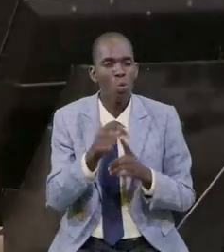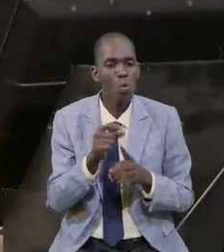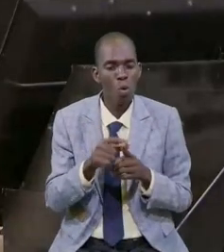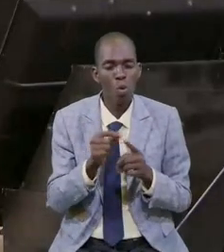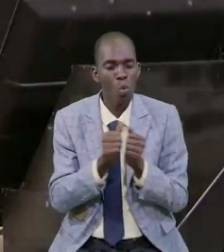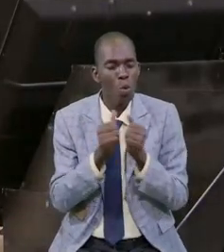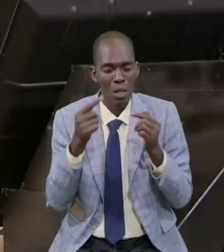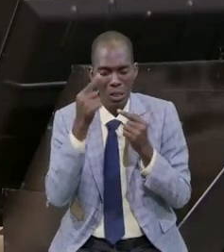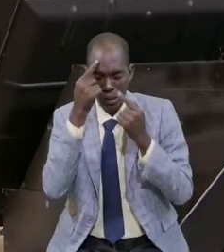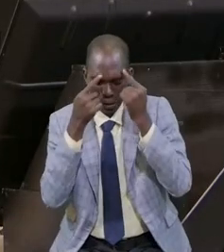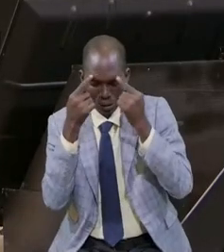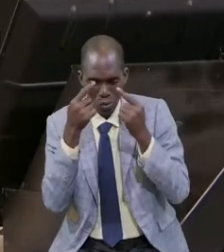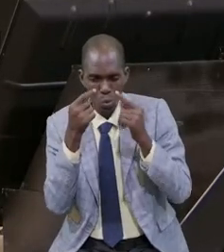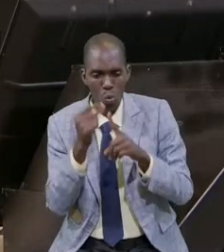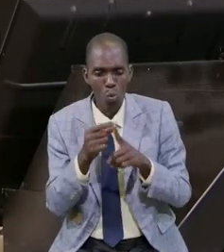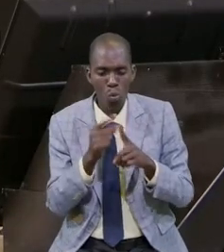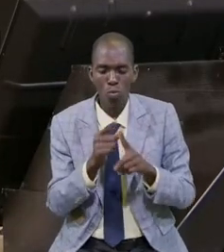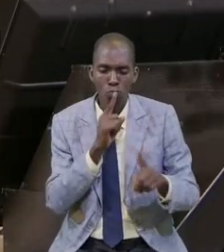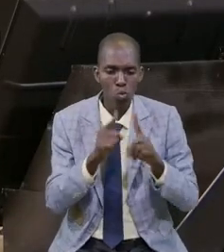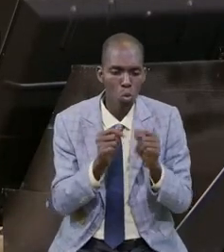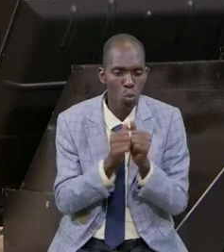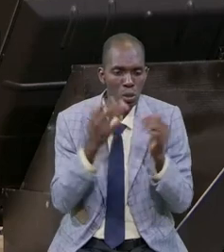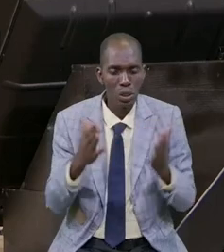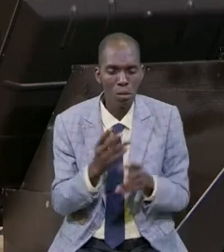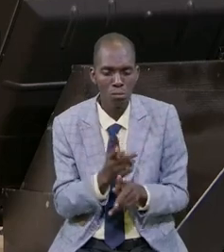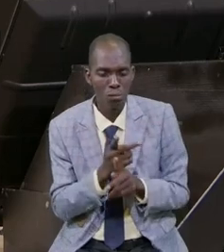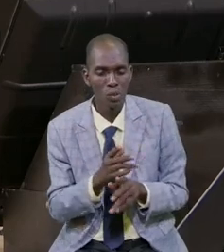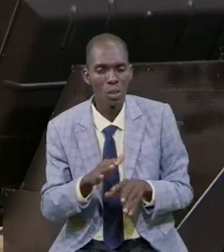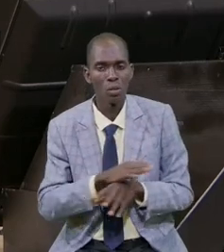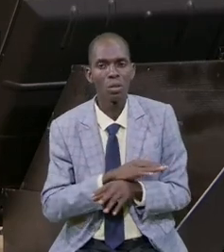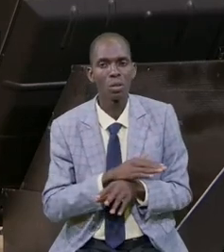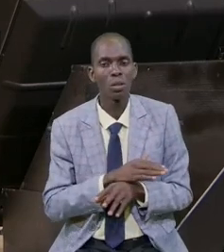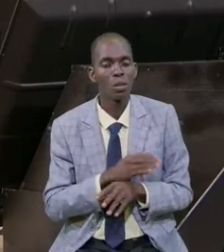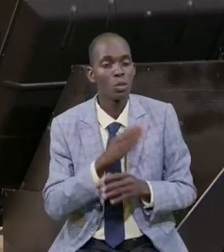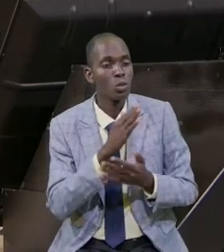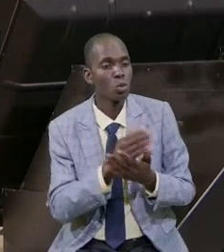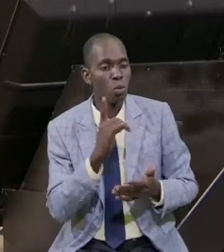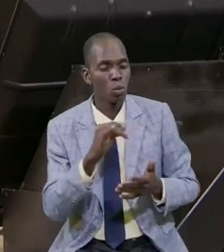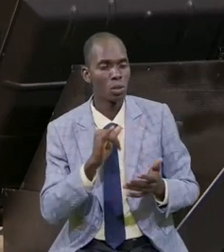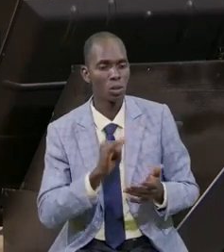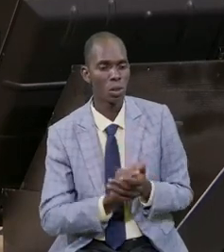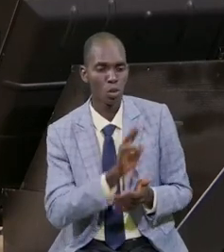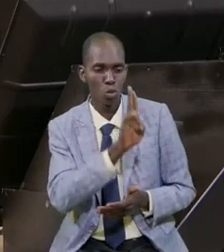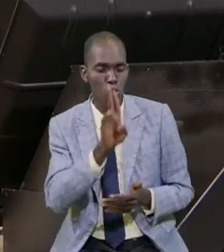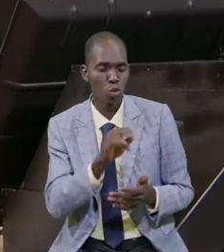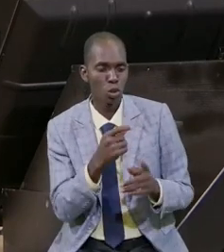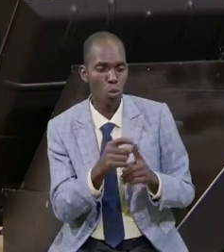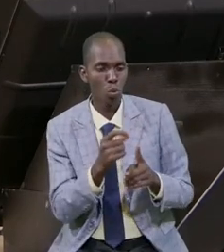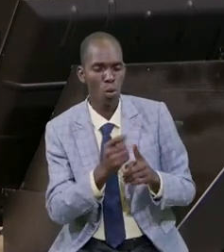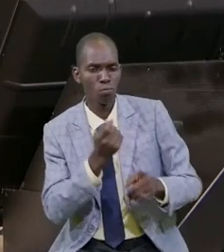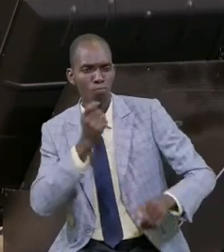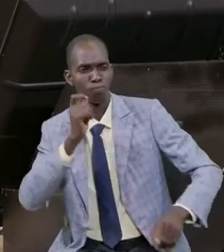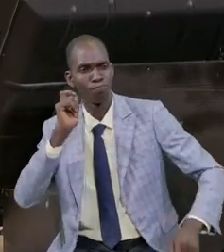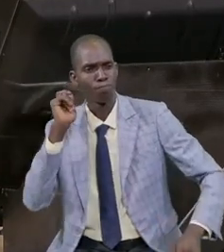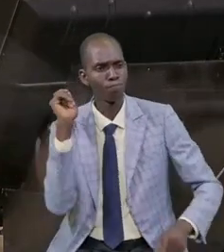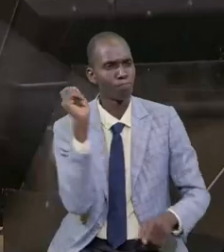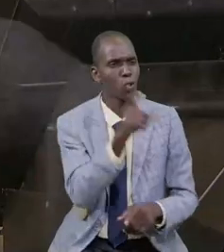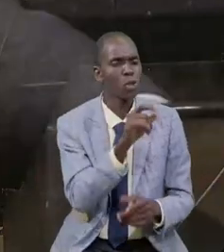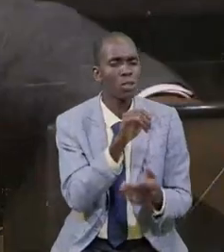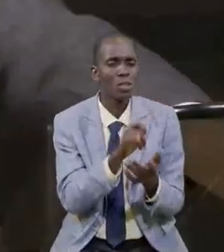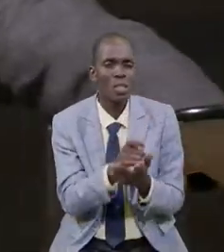paroles irréfléchies, des paroles imprudentes. Alors on jette ça comme une flèche, comme un poignard.